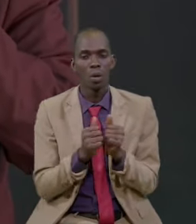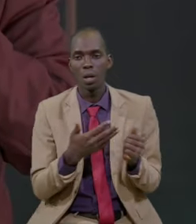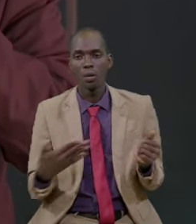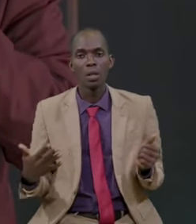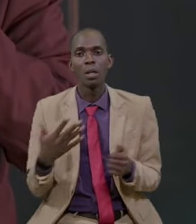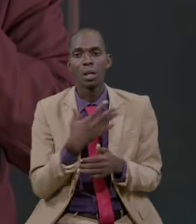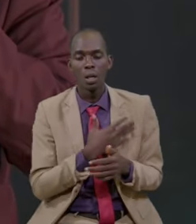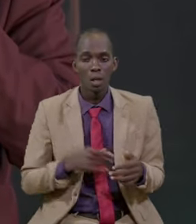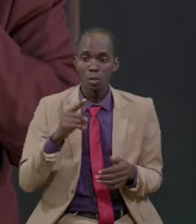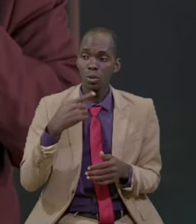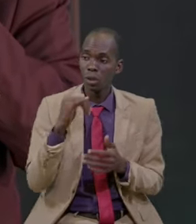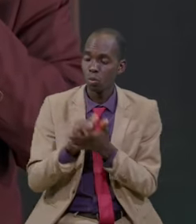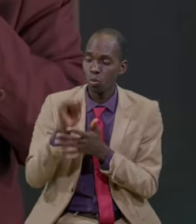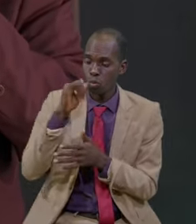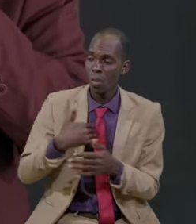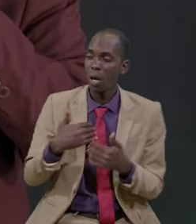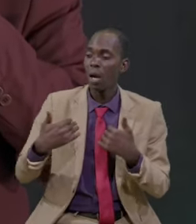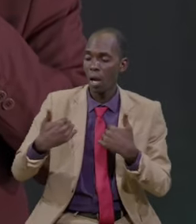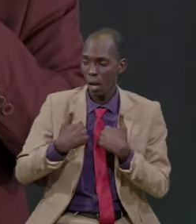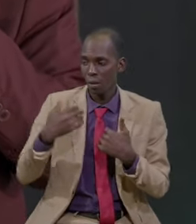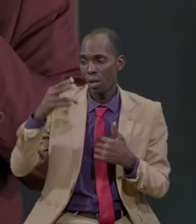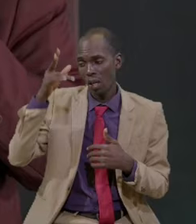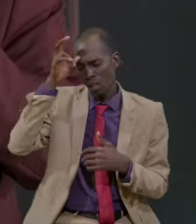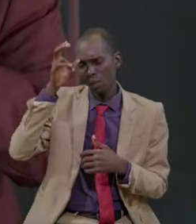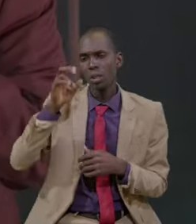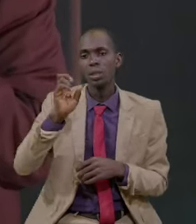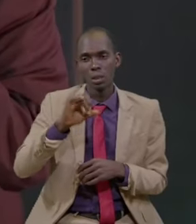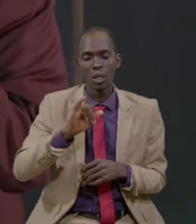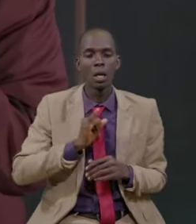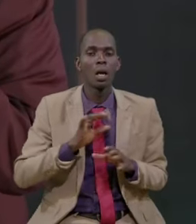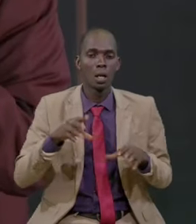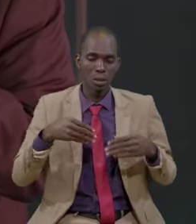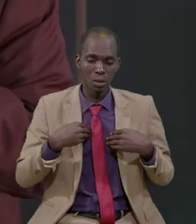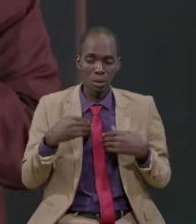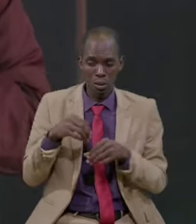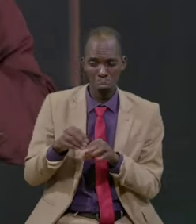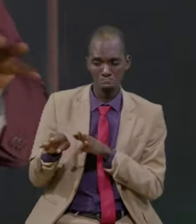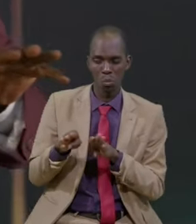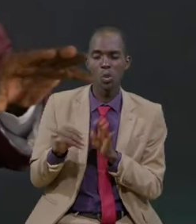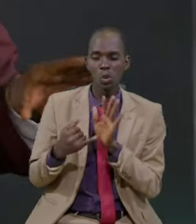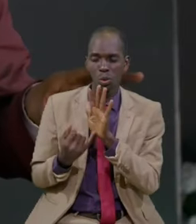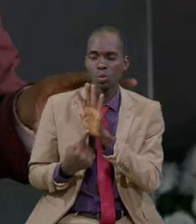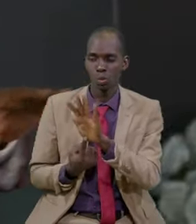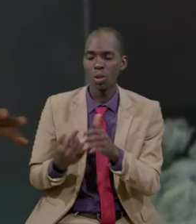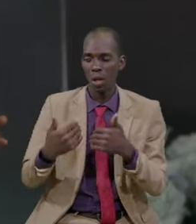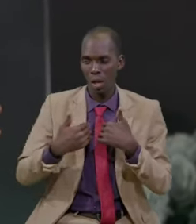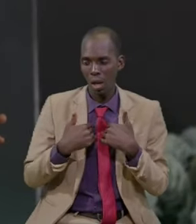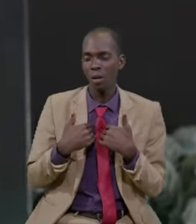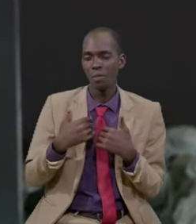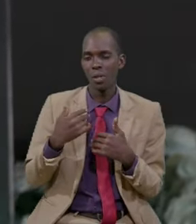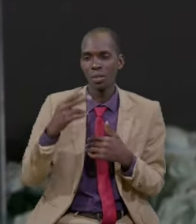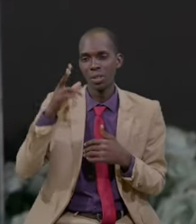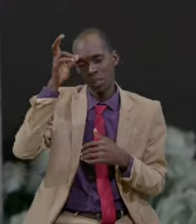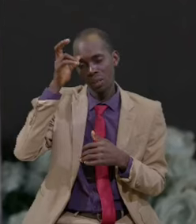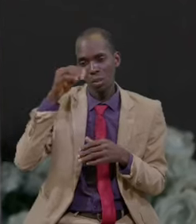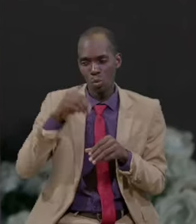démon. Oui, j'accepte. Mais même ses actions, même ses invitations,